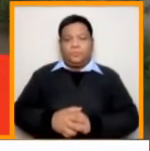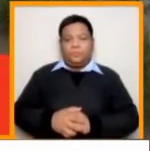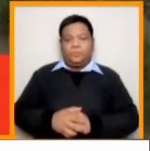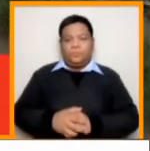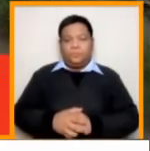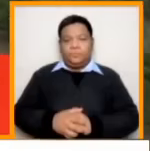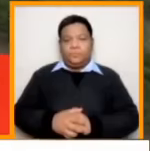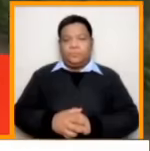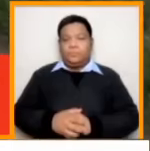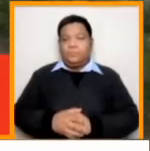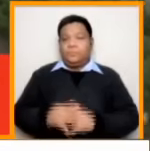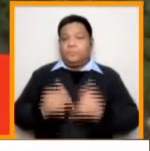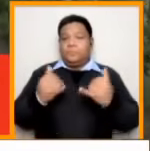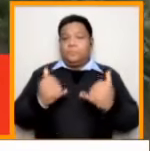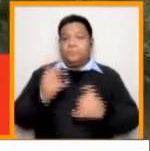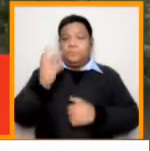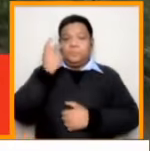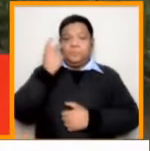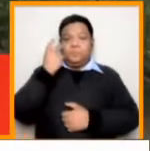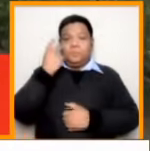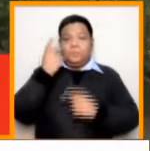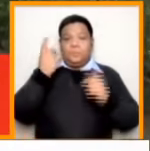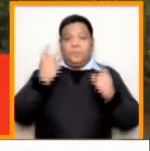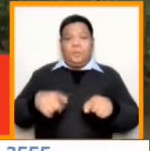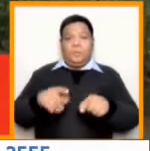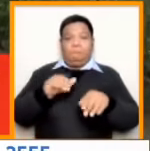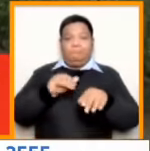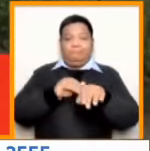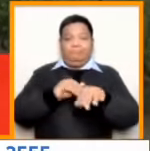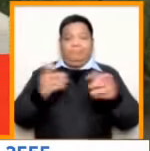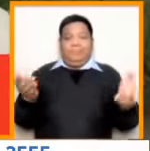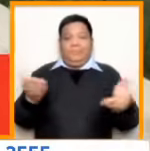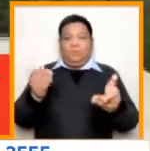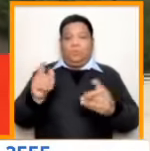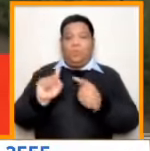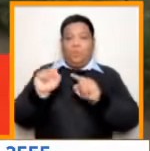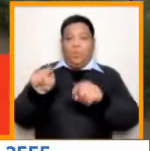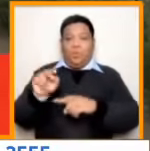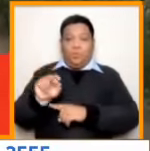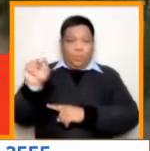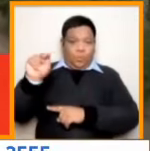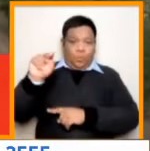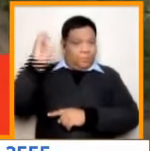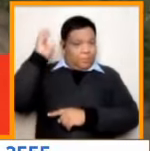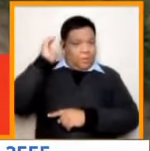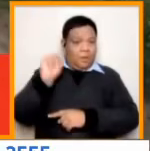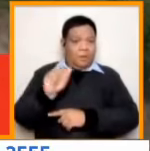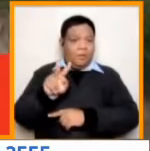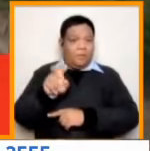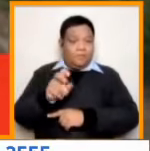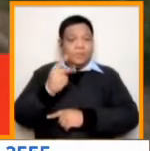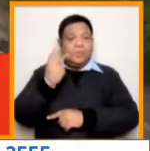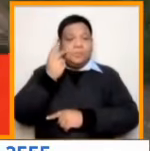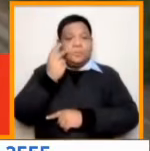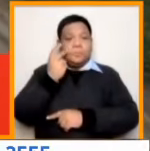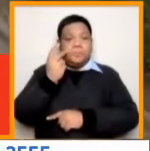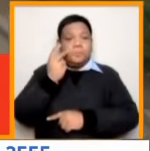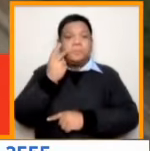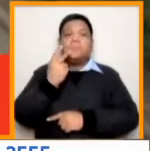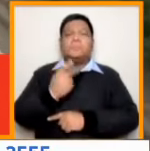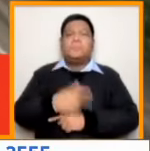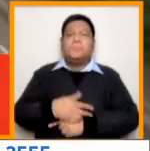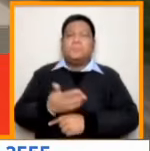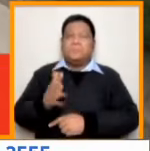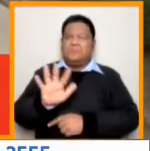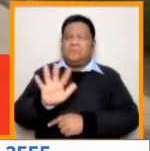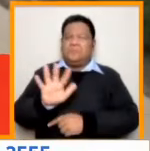Samantala, Igan, silipin naman po natin ang traffic ngayon sa northbound lane ng Mindanao Avenue. Yan yung nakikita nyo ay bago mag-alas 5 ng umaga pa nang matanggal